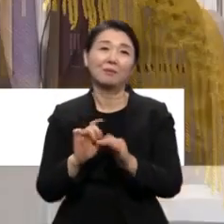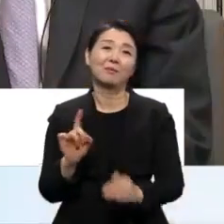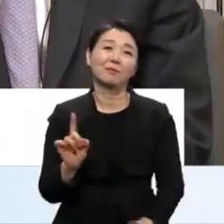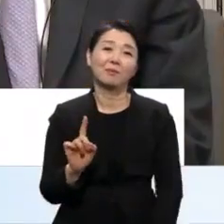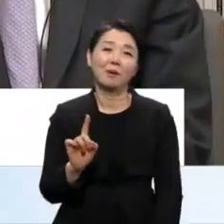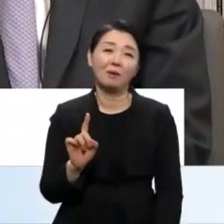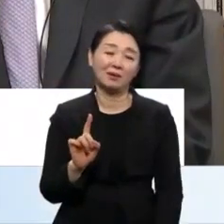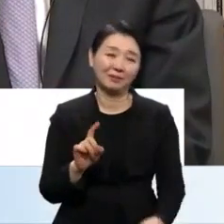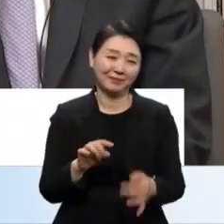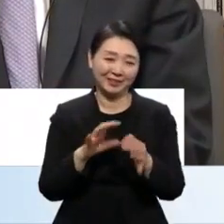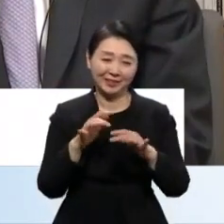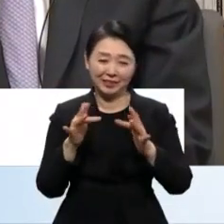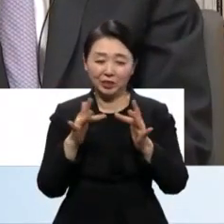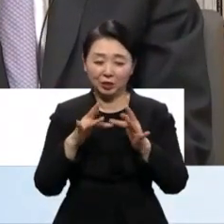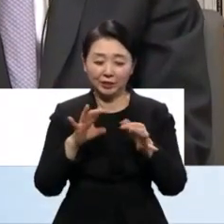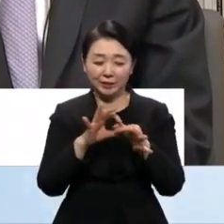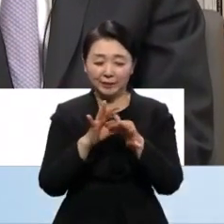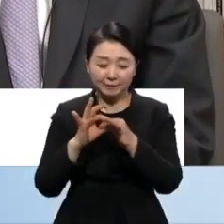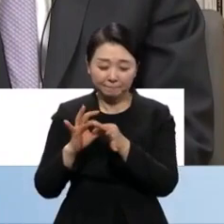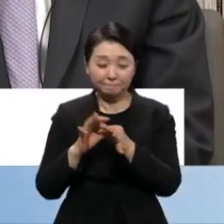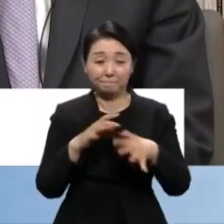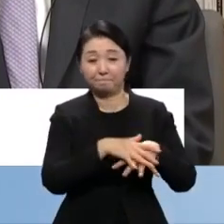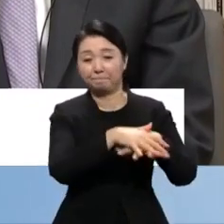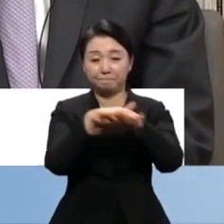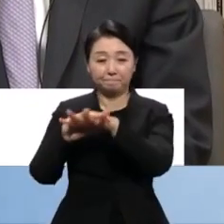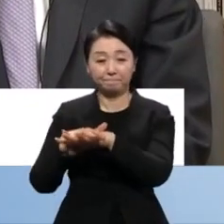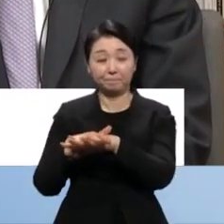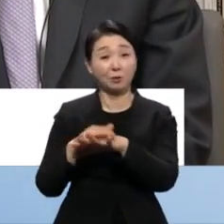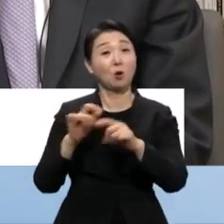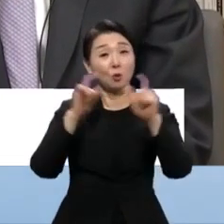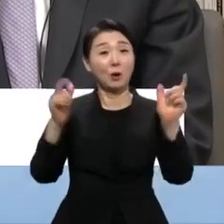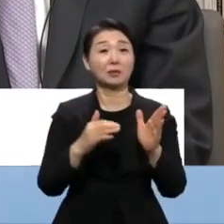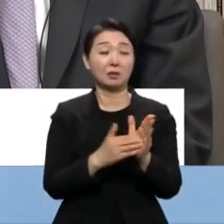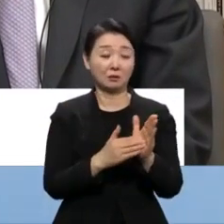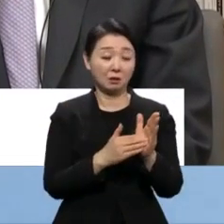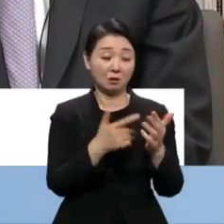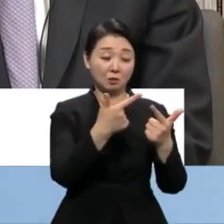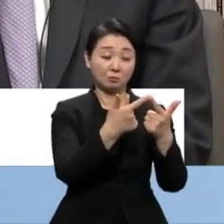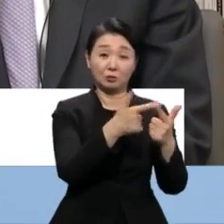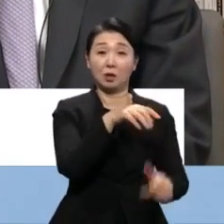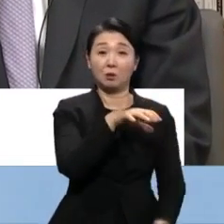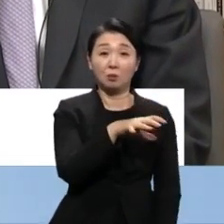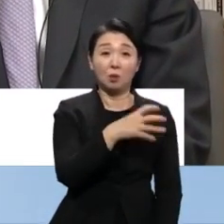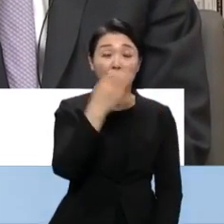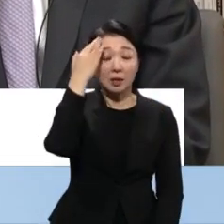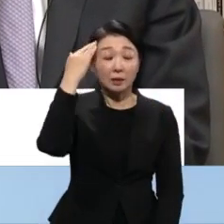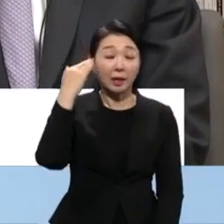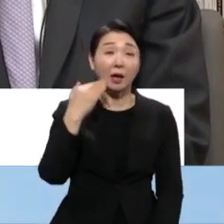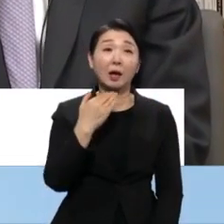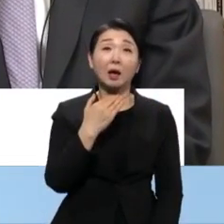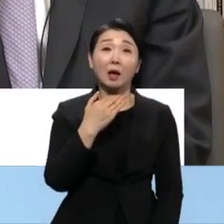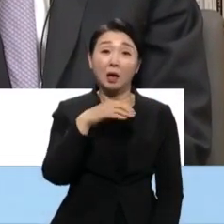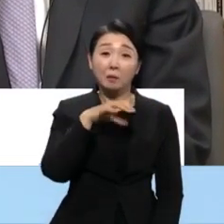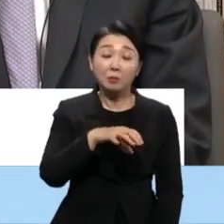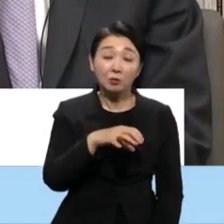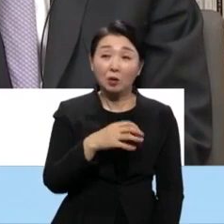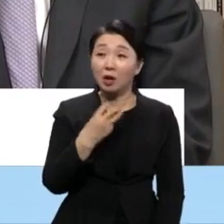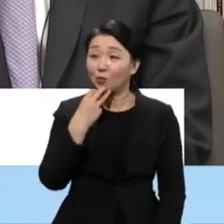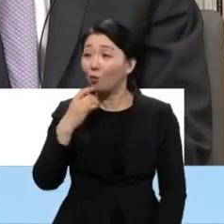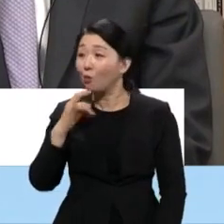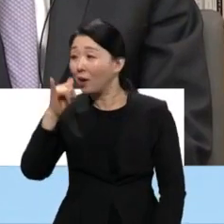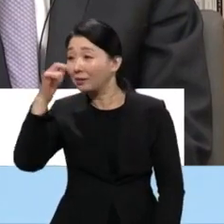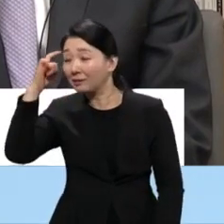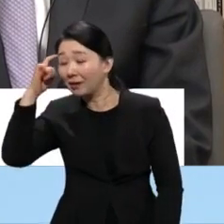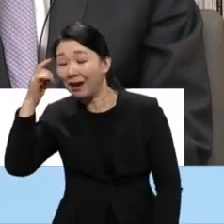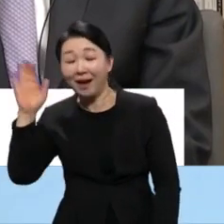엄청난 네트워크를 확장을 했고, 특히 부산의 경우에는 그동안 대한민국에 서울만 있는 줄 알았는데 부산이라는 도시가